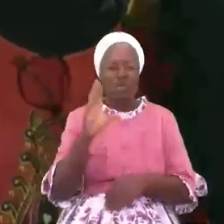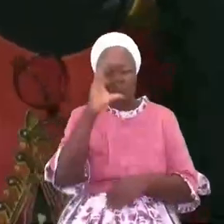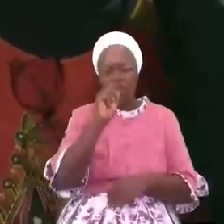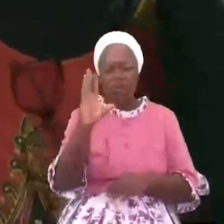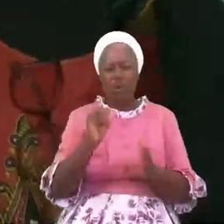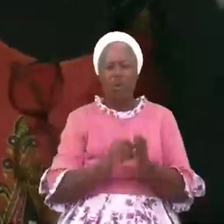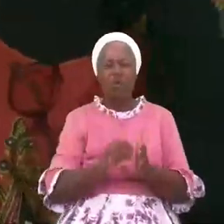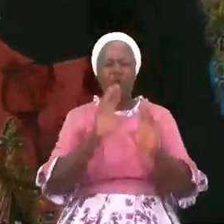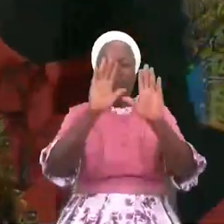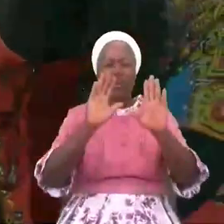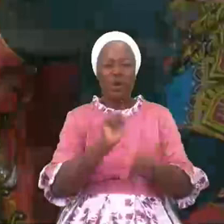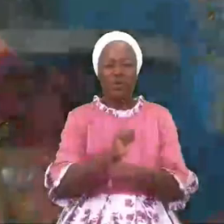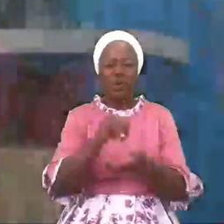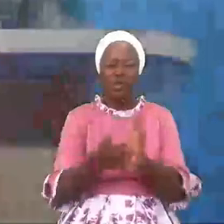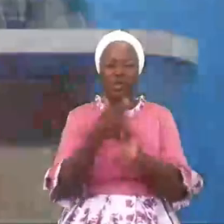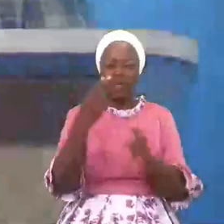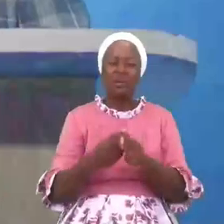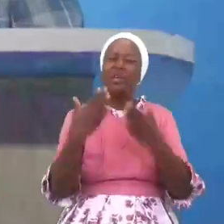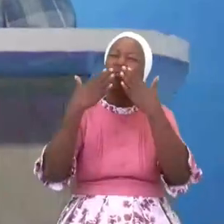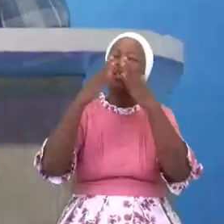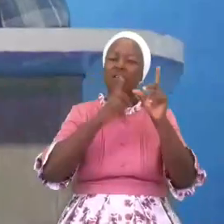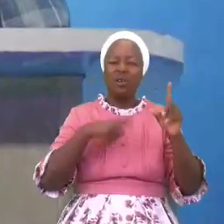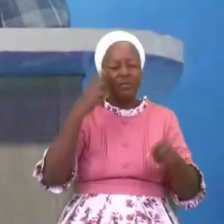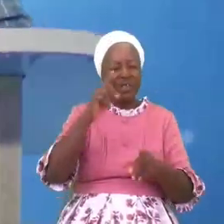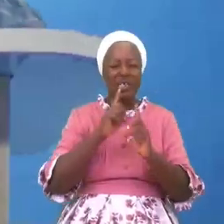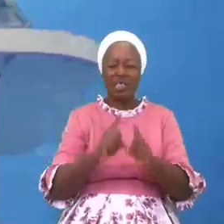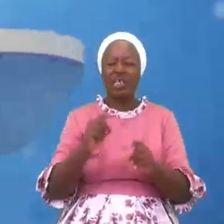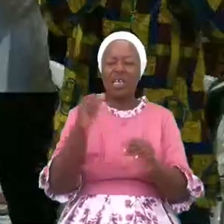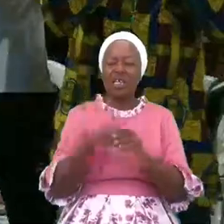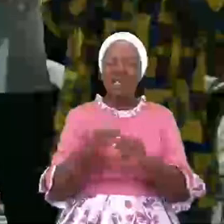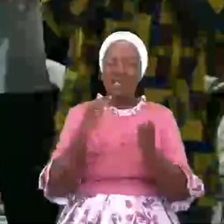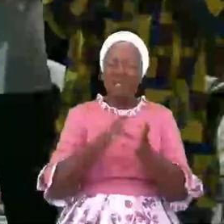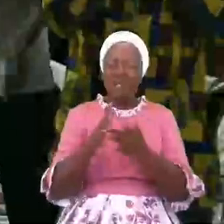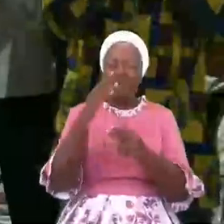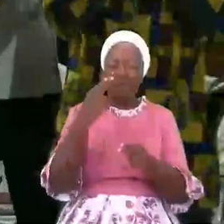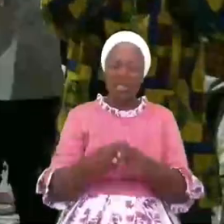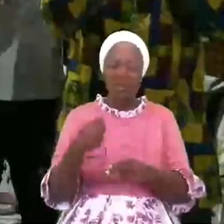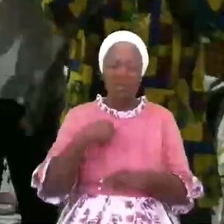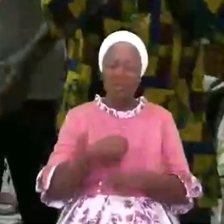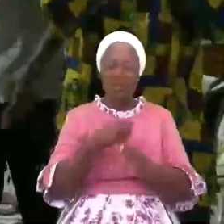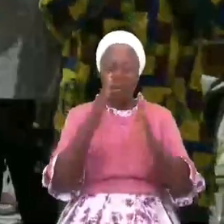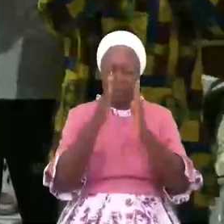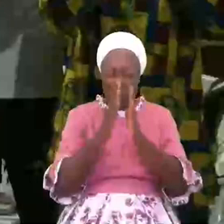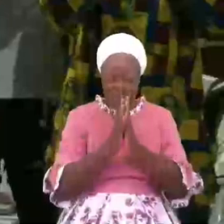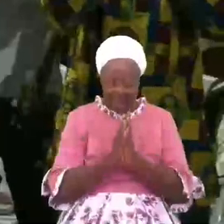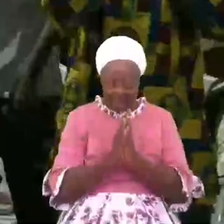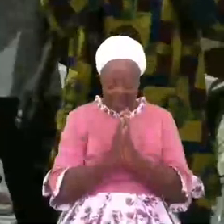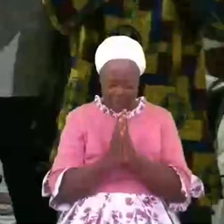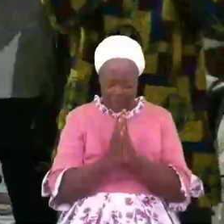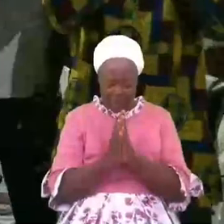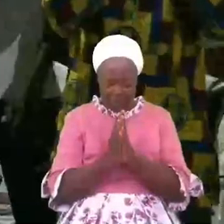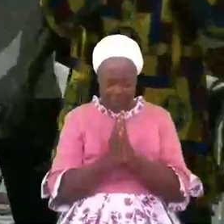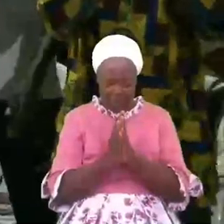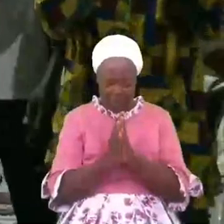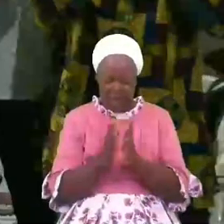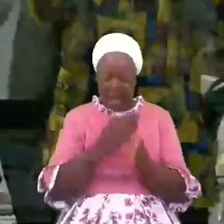ton miracle. Merci Seigneur pour l'exaucement. Au nom de Jésus, nous prions.